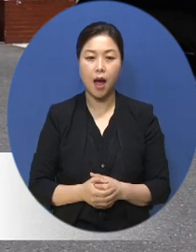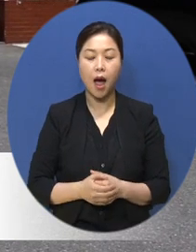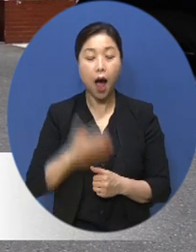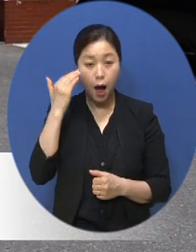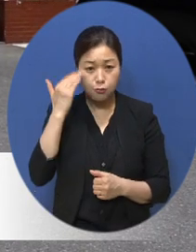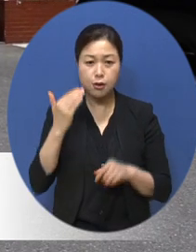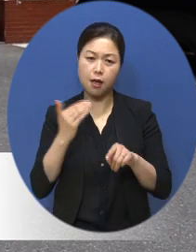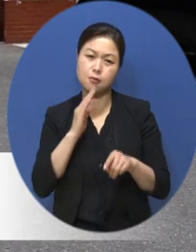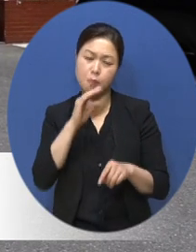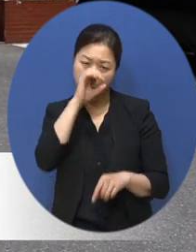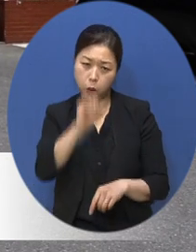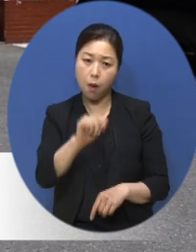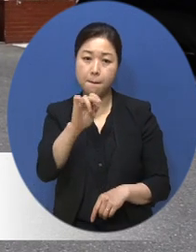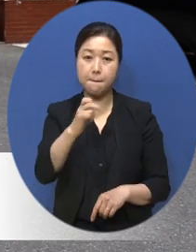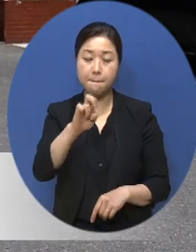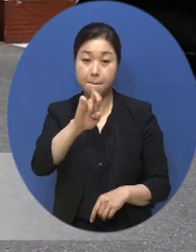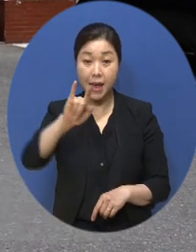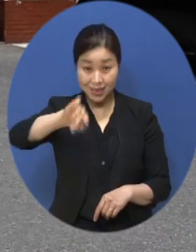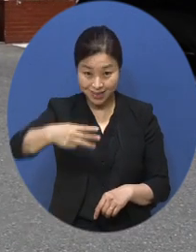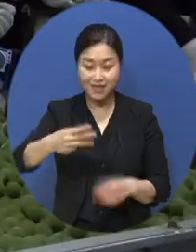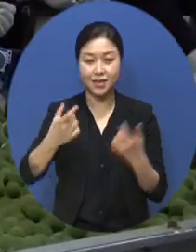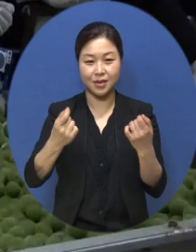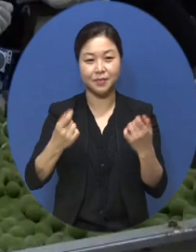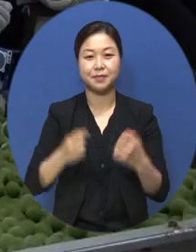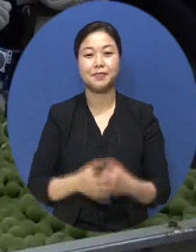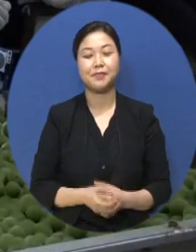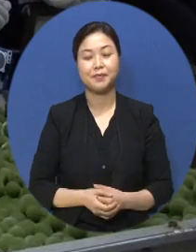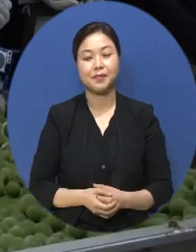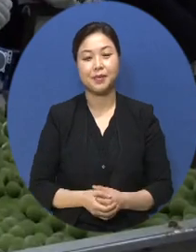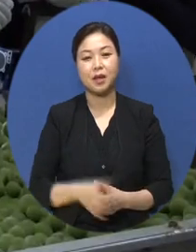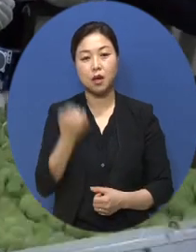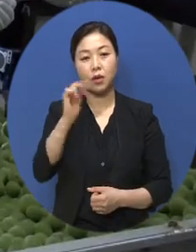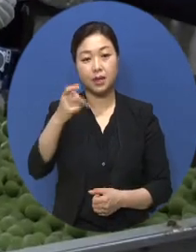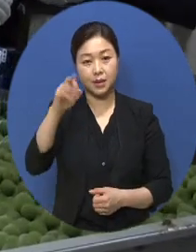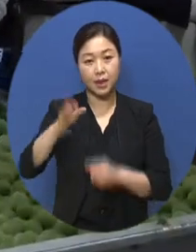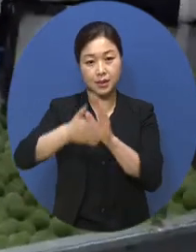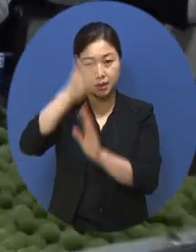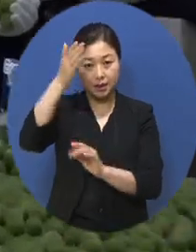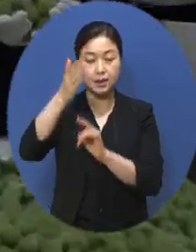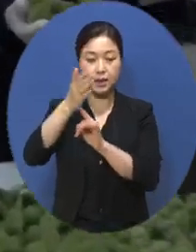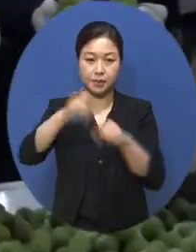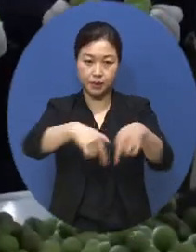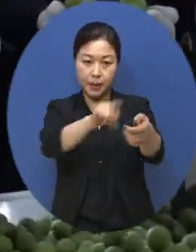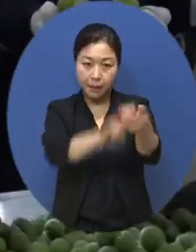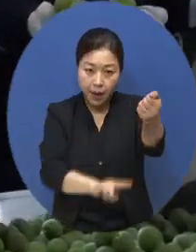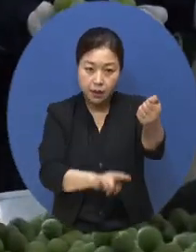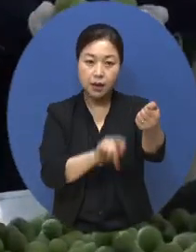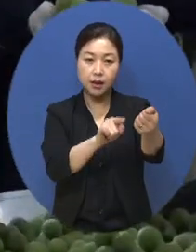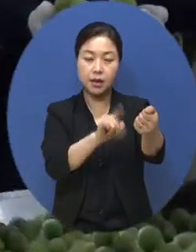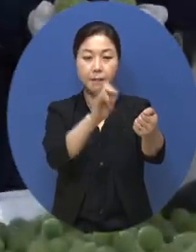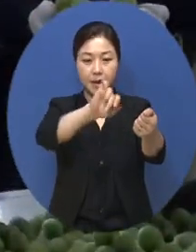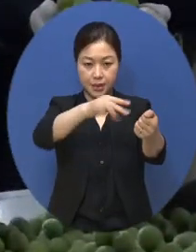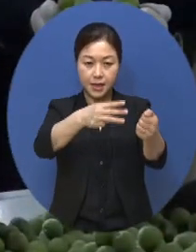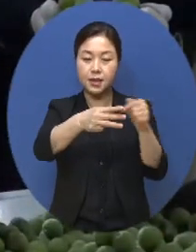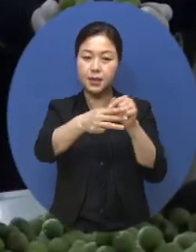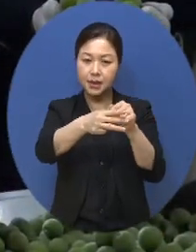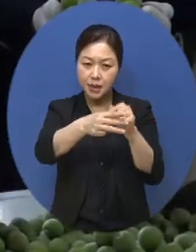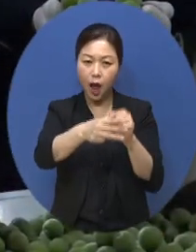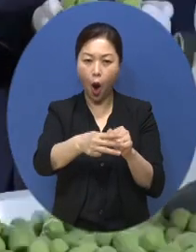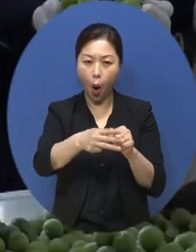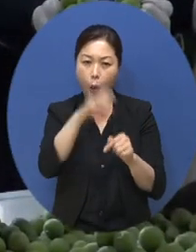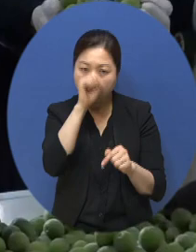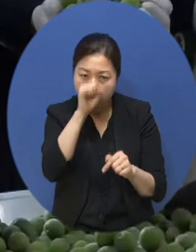최고의 명품 매실로 인정을 받고 있습니다. 광양시는 직거래 농가에 매실 신선도 유지가